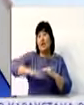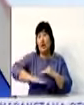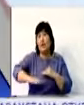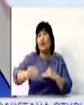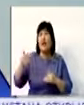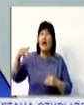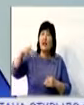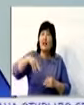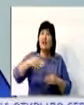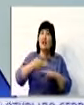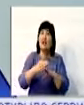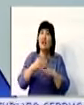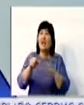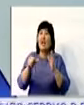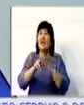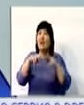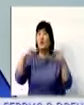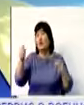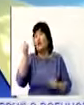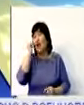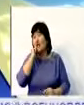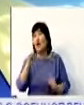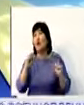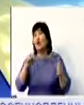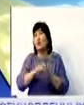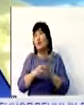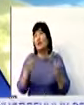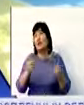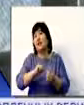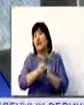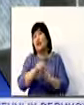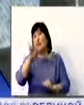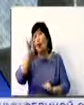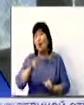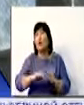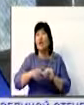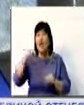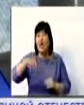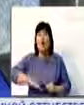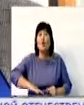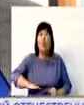лестничные пролеты в трещинах, электропроводка старая. В спортзале требуют замены окна и пол.